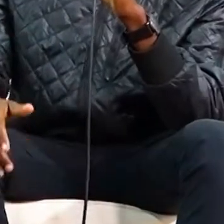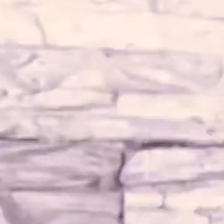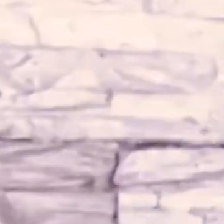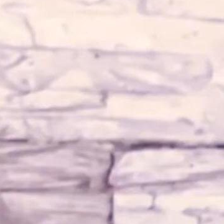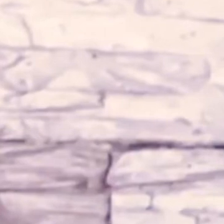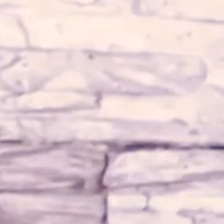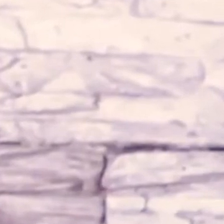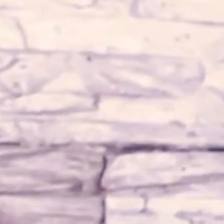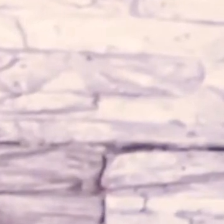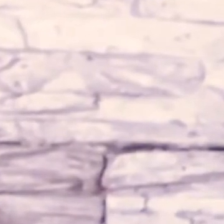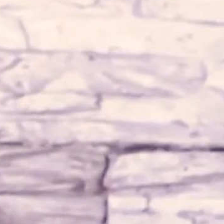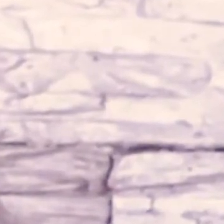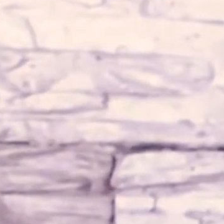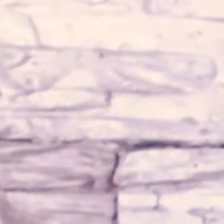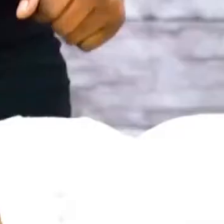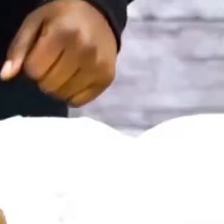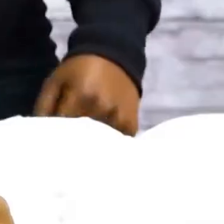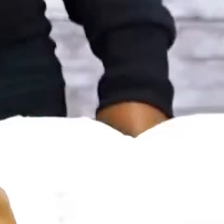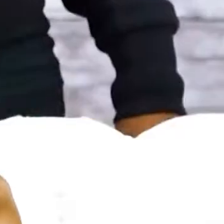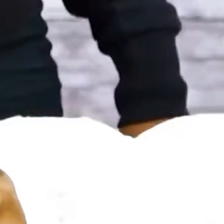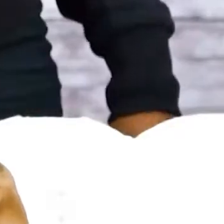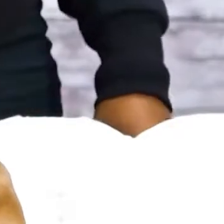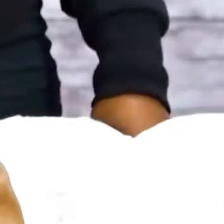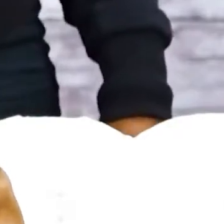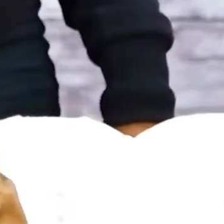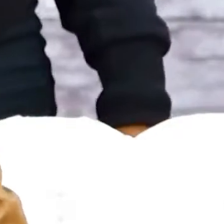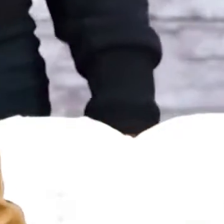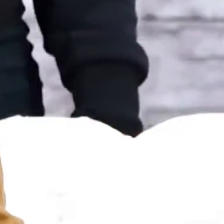kucheka tichafara neku